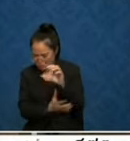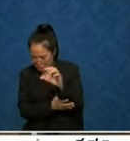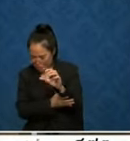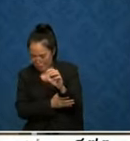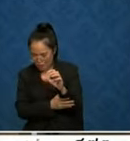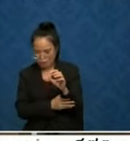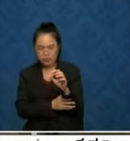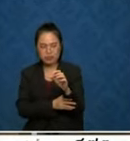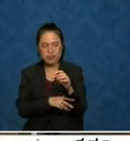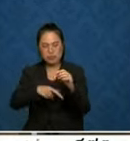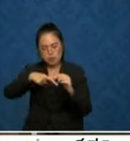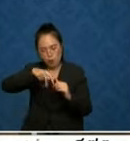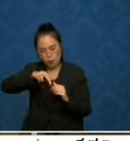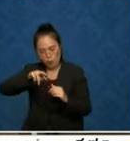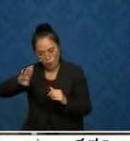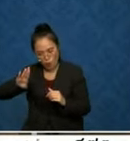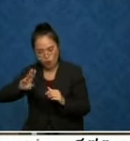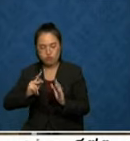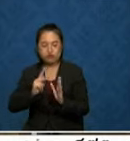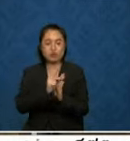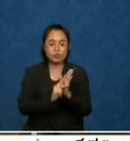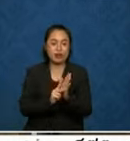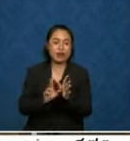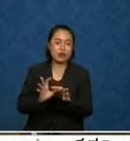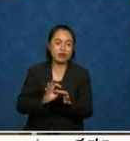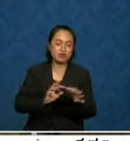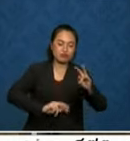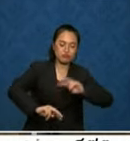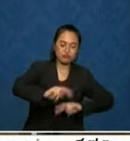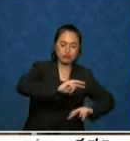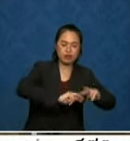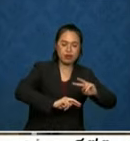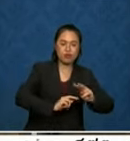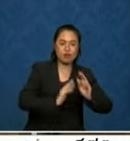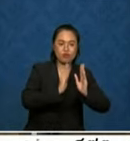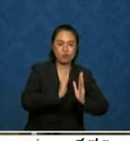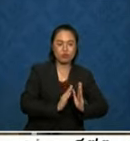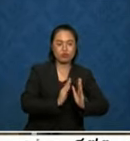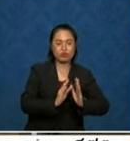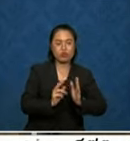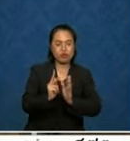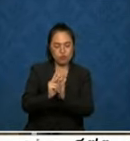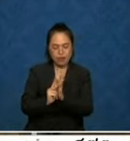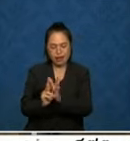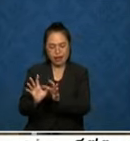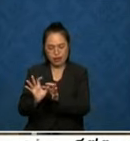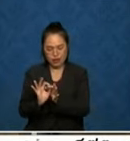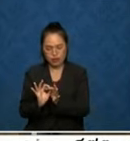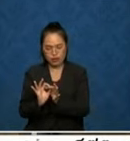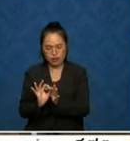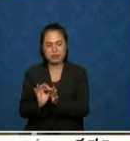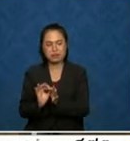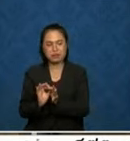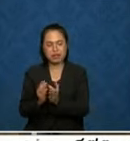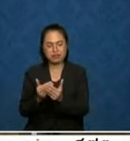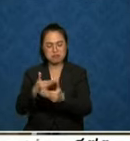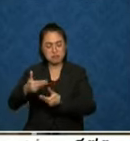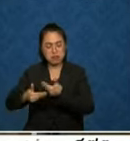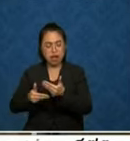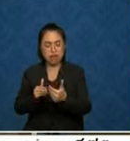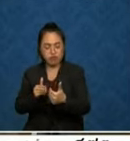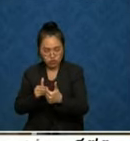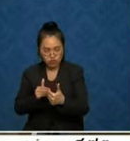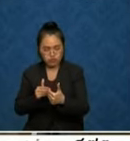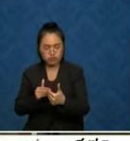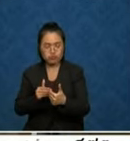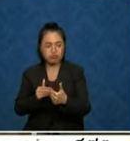2-3 ฉบับนะครับไม่ว่าจะเป็นกฎหมายเกี่ยวคุ้มครองผู้บริโภคกฎหมายที่เกี่ยวข้องกับเรื่องขายตรงและตลาดตรงอ